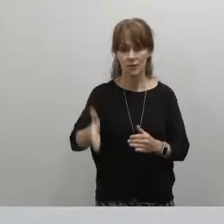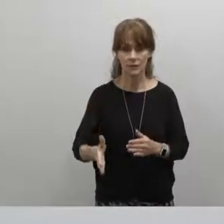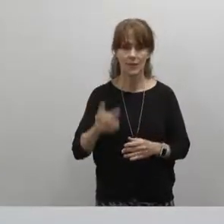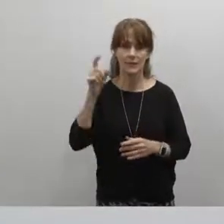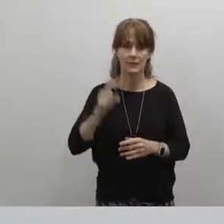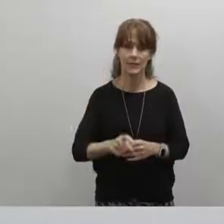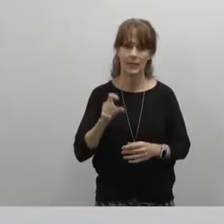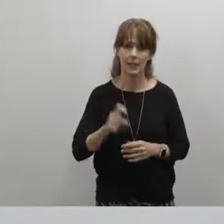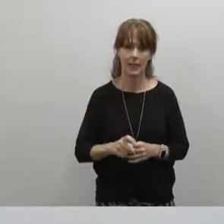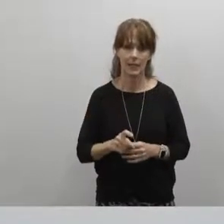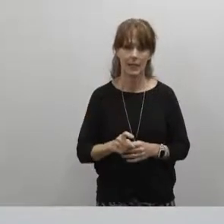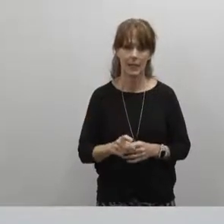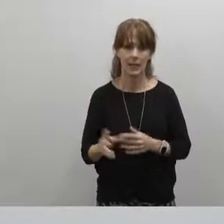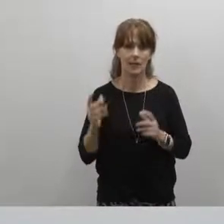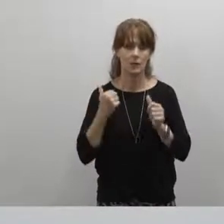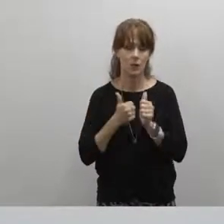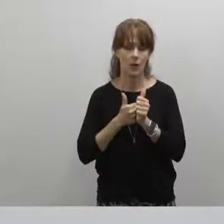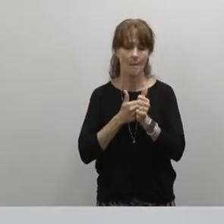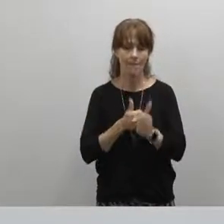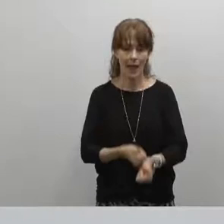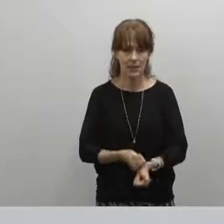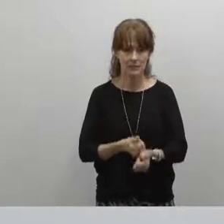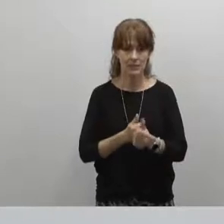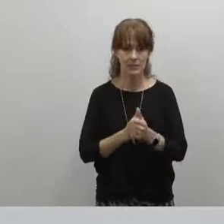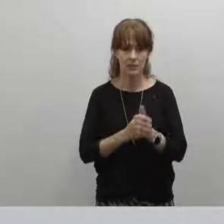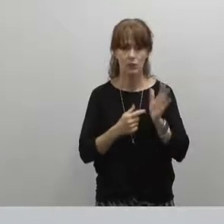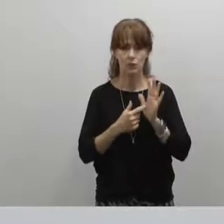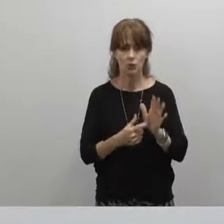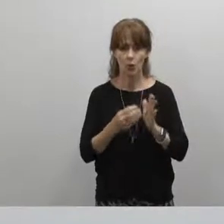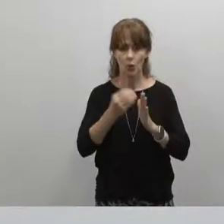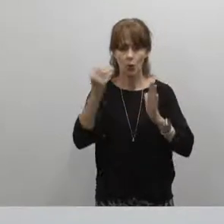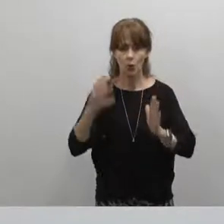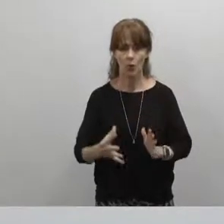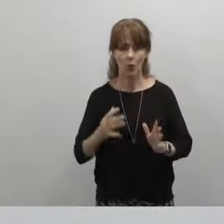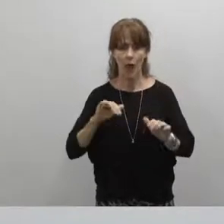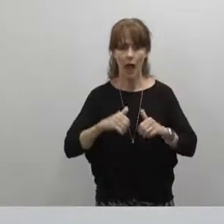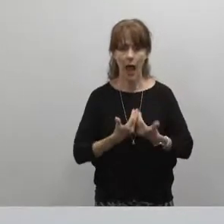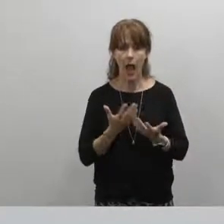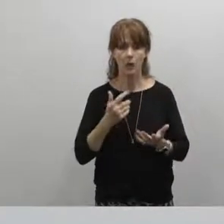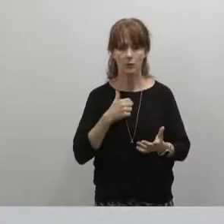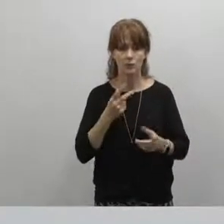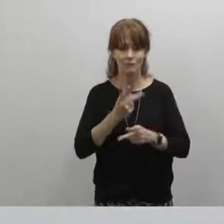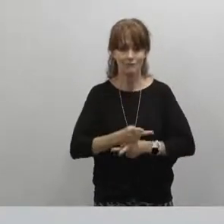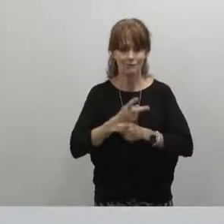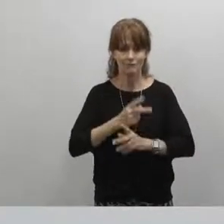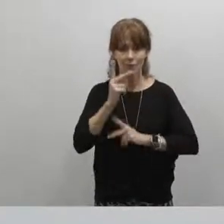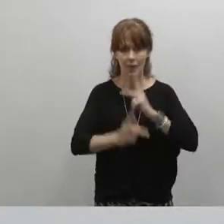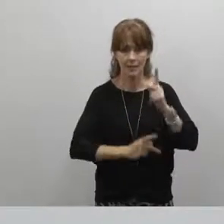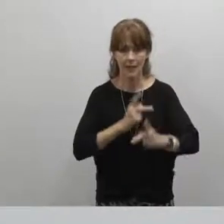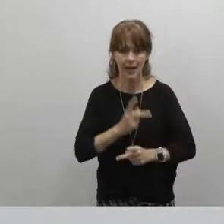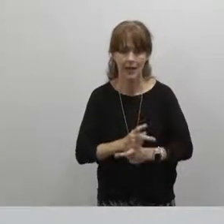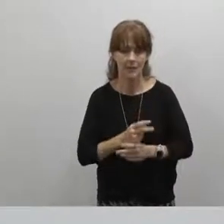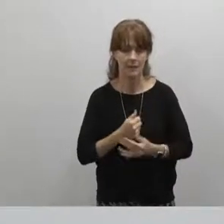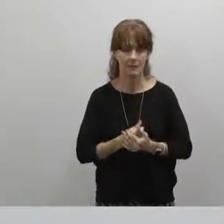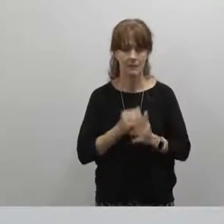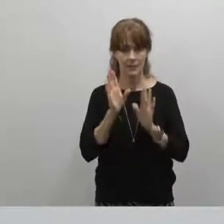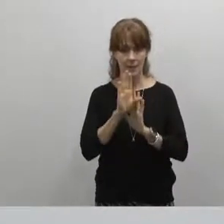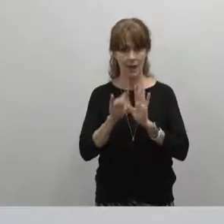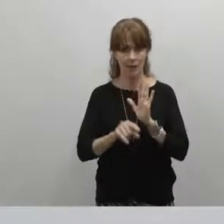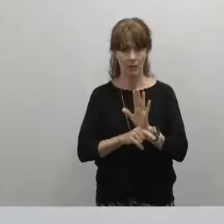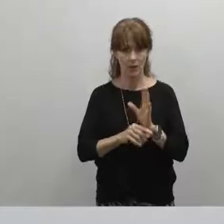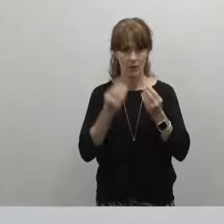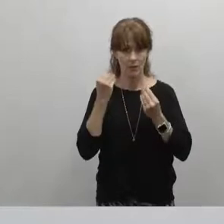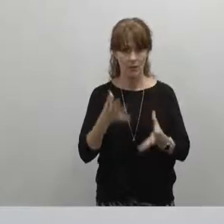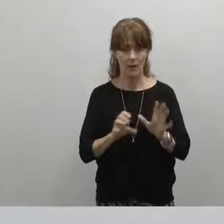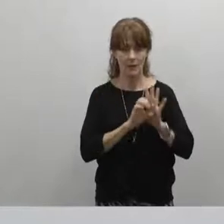ងពីព្រោះឲ្យខ្ញុំចង់ធ្វើយ៉ាងម៉េចគឺថាយើងធ្វើឲ្យវាស្របច្បាប់ហើយជួយសិស្សរបស់យើងឲ្យចេះថែរក្